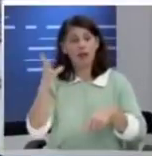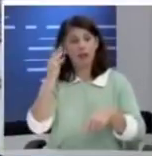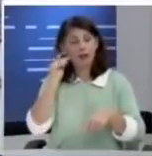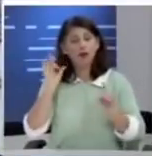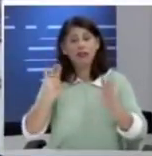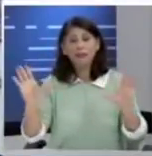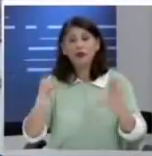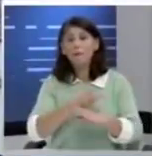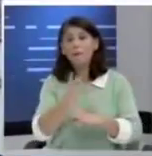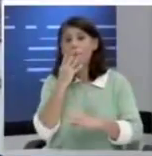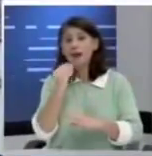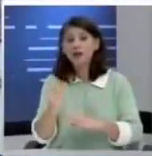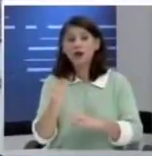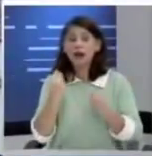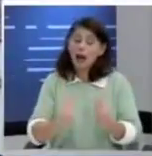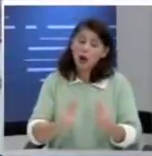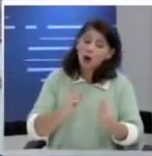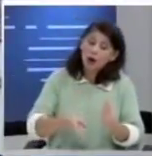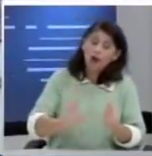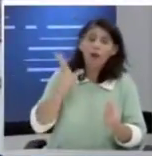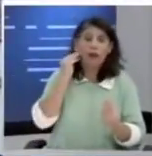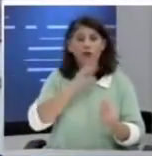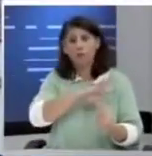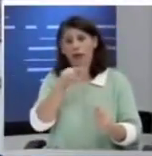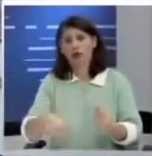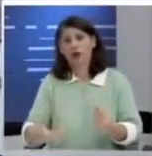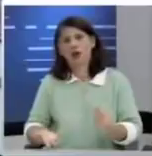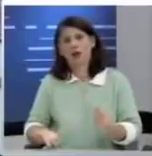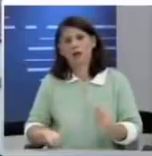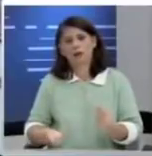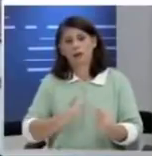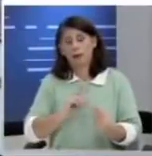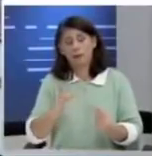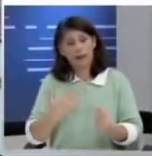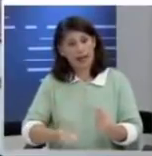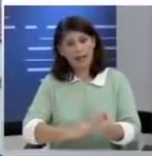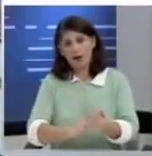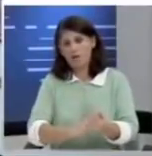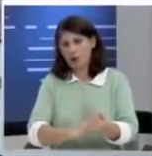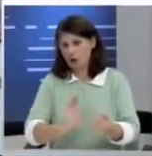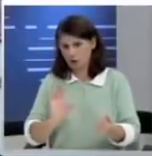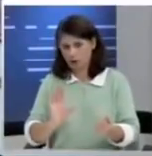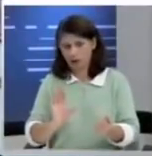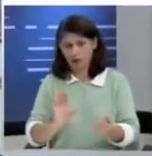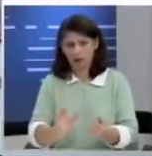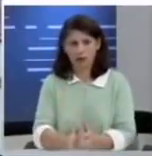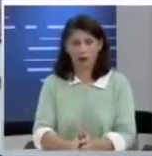την παράταξή σας. Καλός ή κακός μέχρι τώρα. Λοιπόν, μην έχετε νευρικότητα.